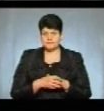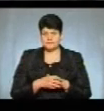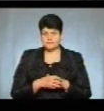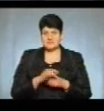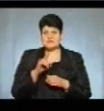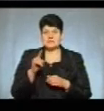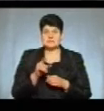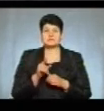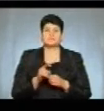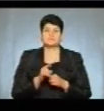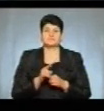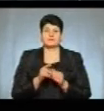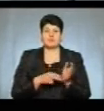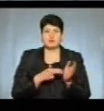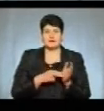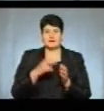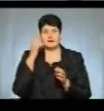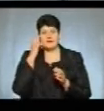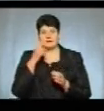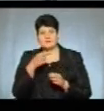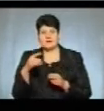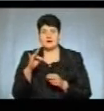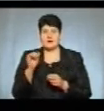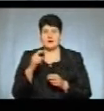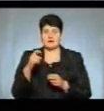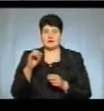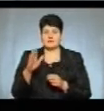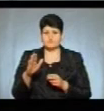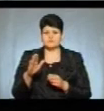з потяга Київ-Рахів, по-моєму, що.